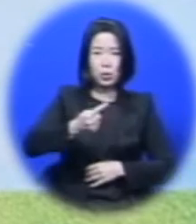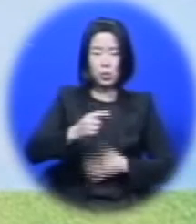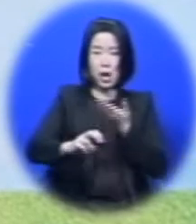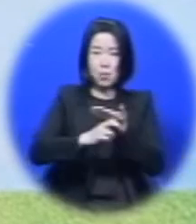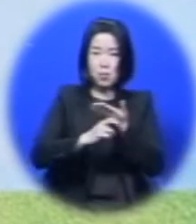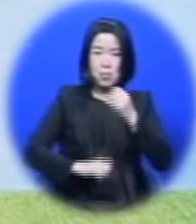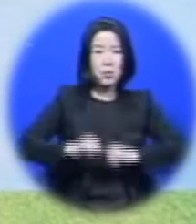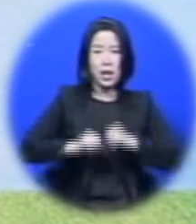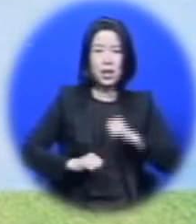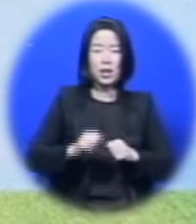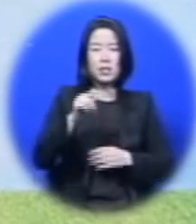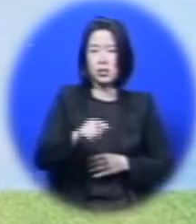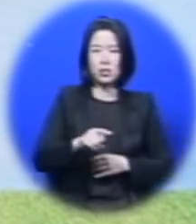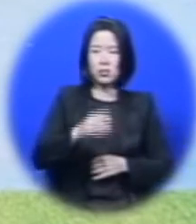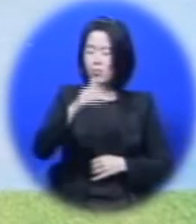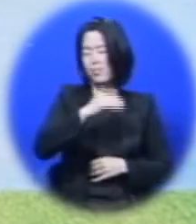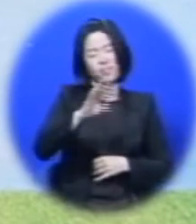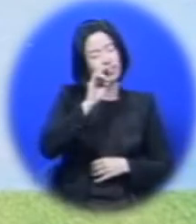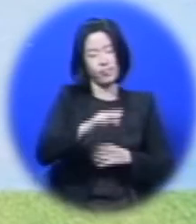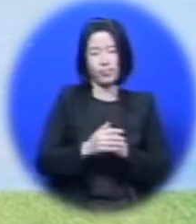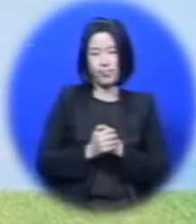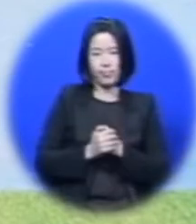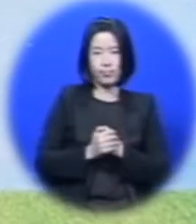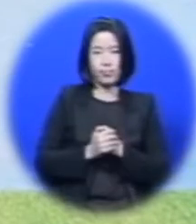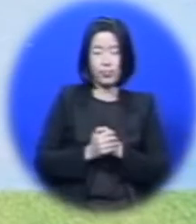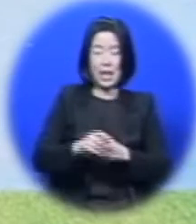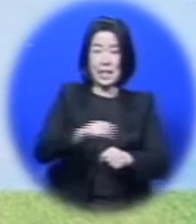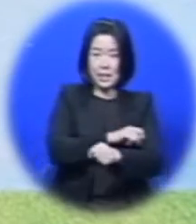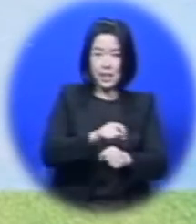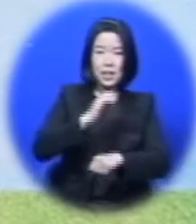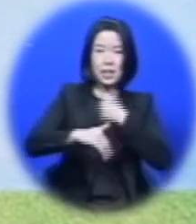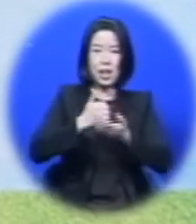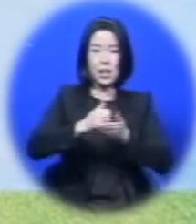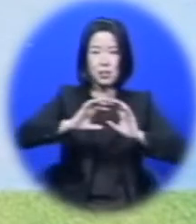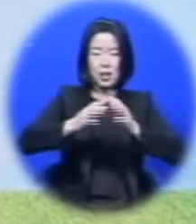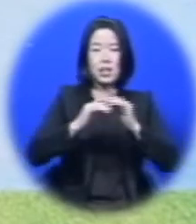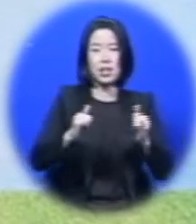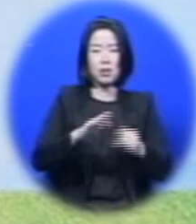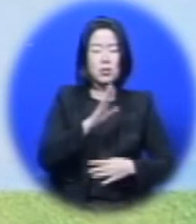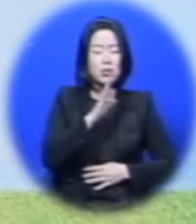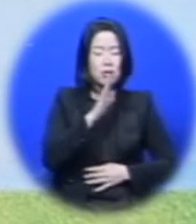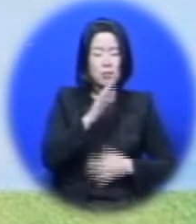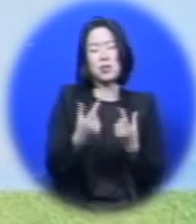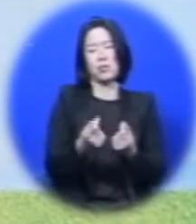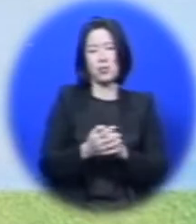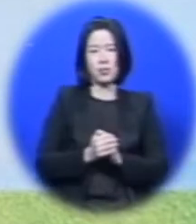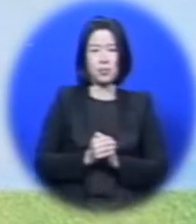불법을 행하는 것은 절대 안 되는 거거든요. 특히 하나님의 나라 사람은 정말 그렇거든요.